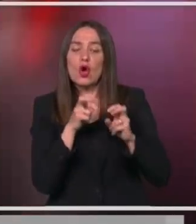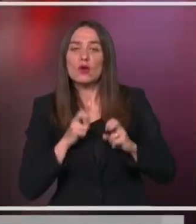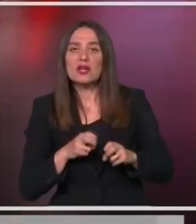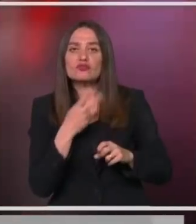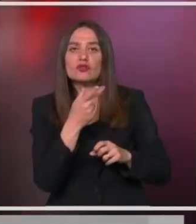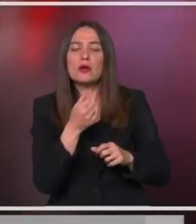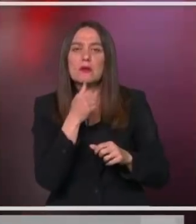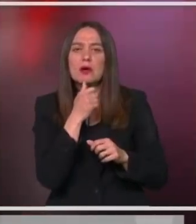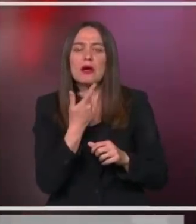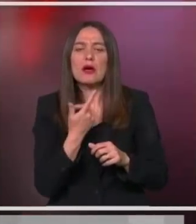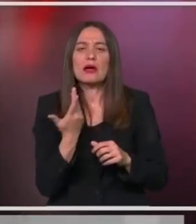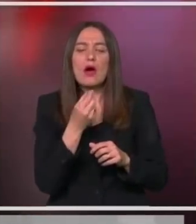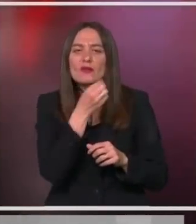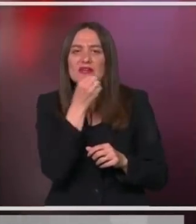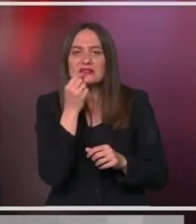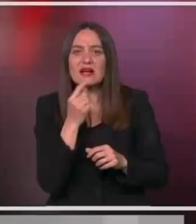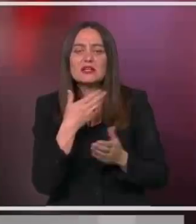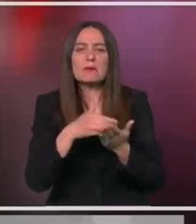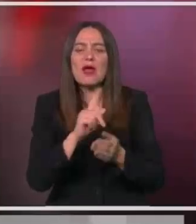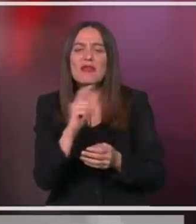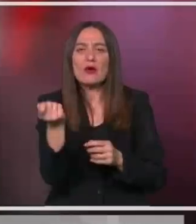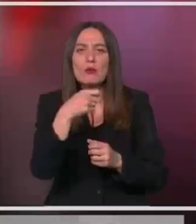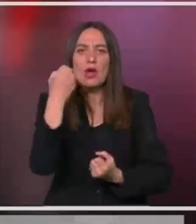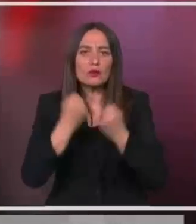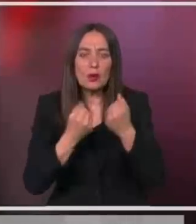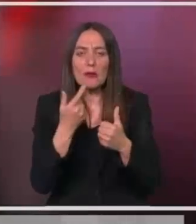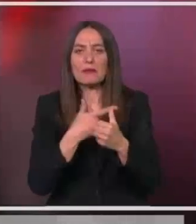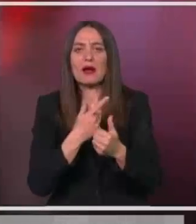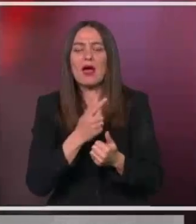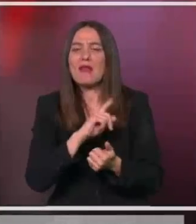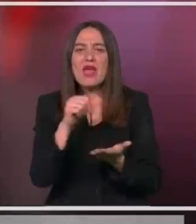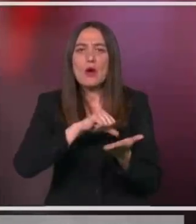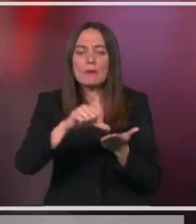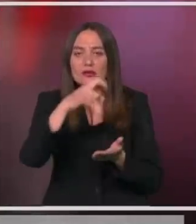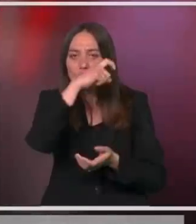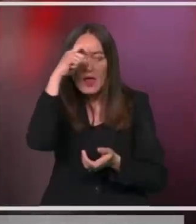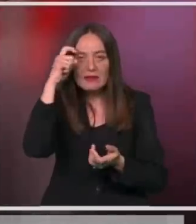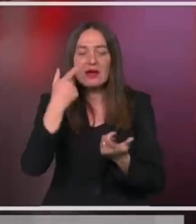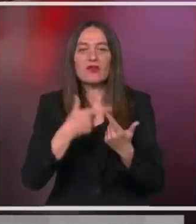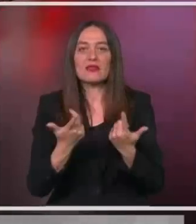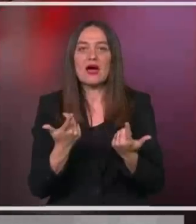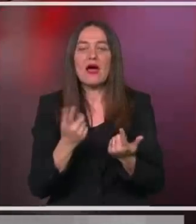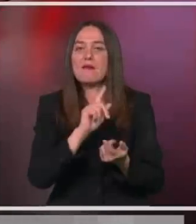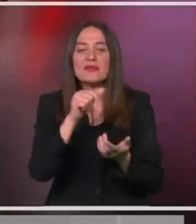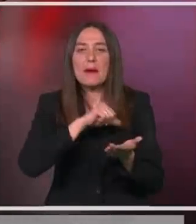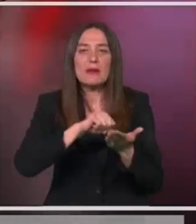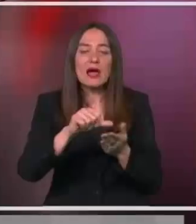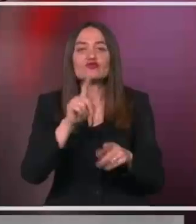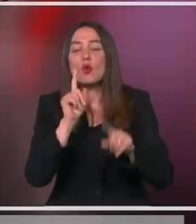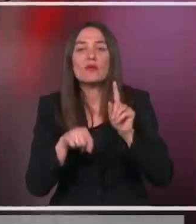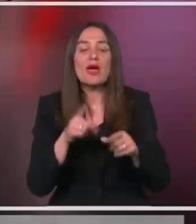takozvane diskrecione potrošnje. Ne kupuju automobile, ne uplaćuju letovanja, ne plaćaju